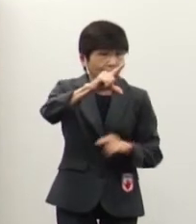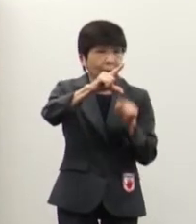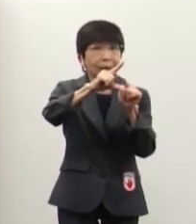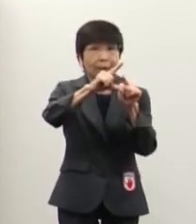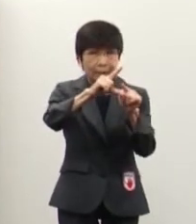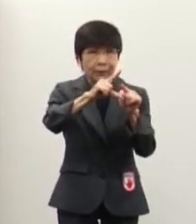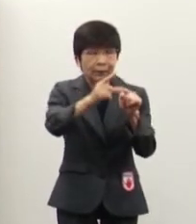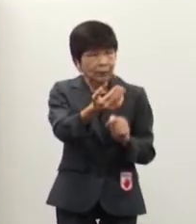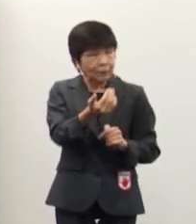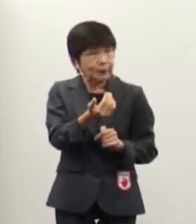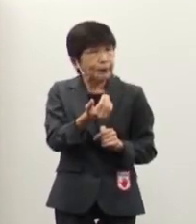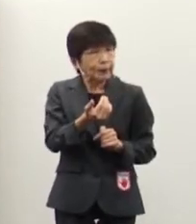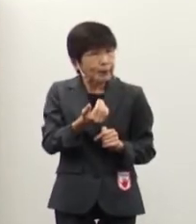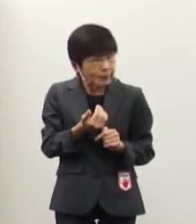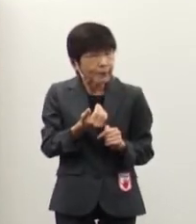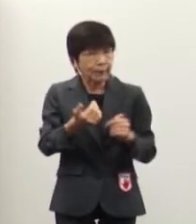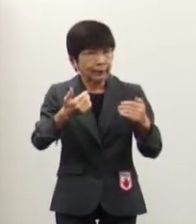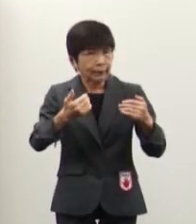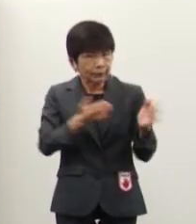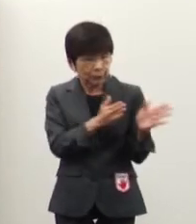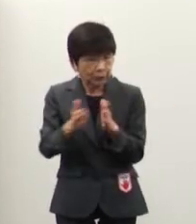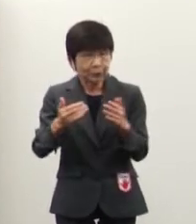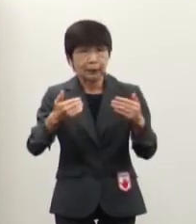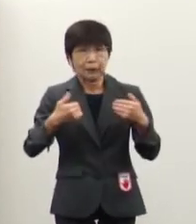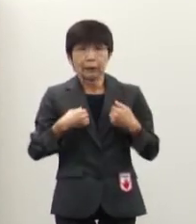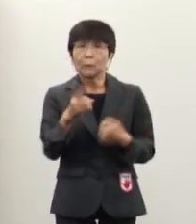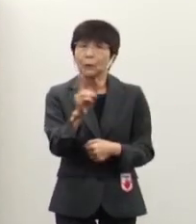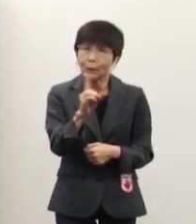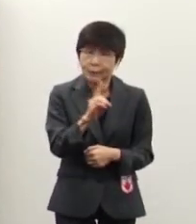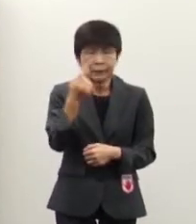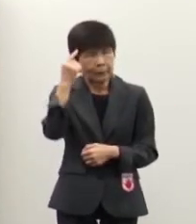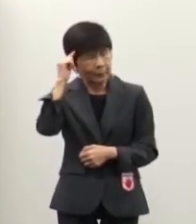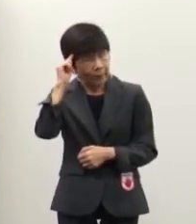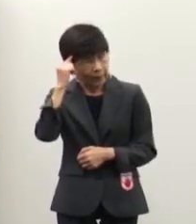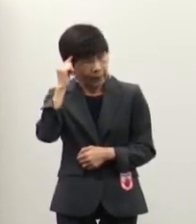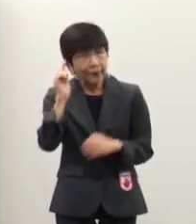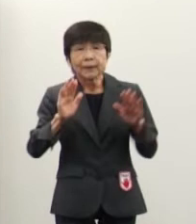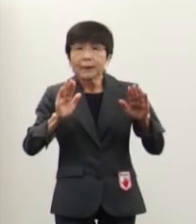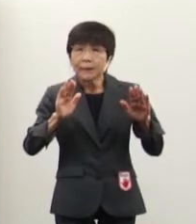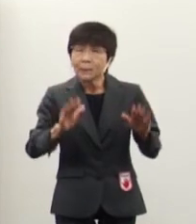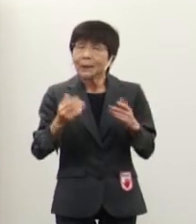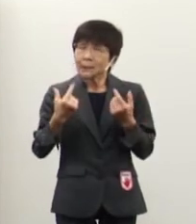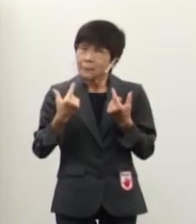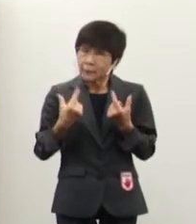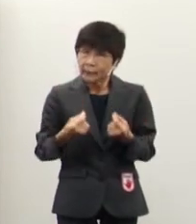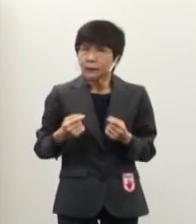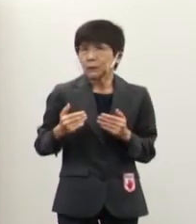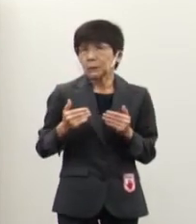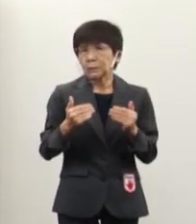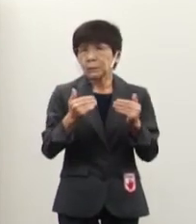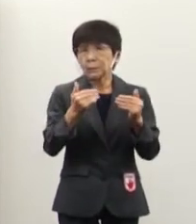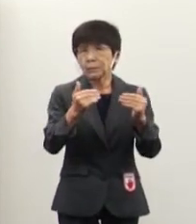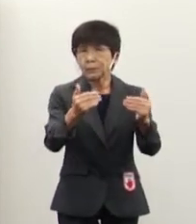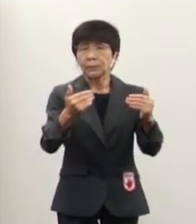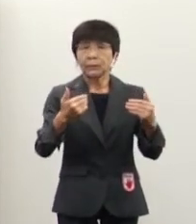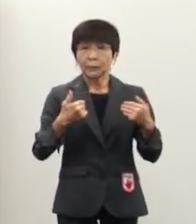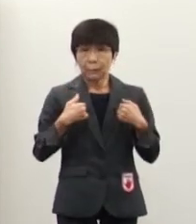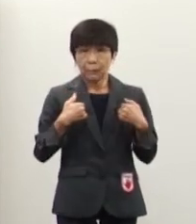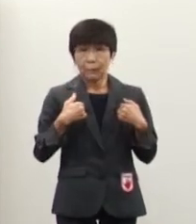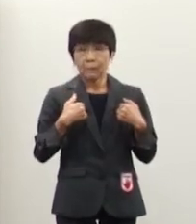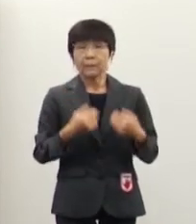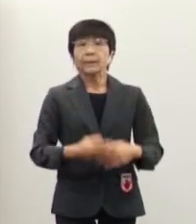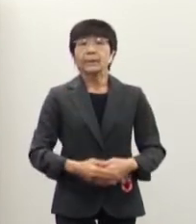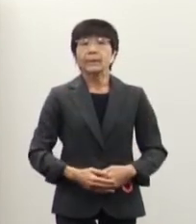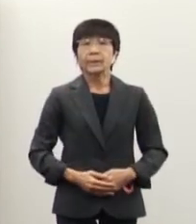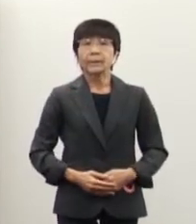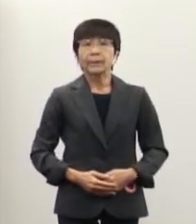たしまして、何をするべきか検討を巡らせ、しっかりと取り組むべきを取り組んでいく必要があろうかと考えております